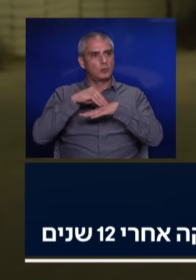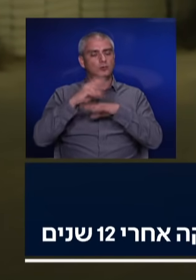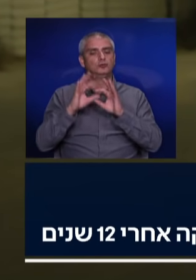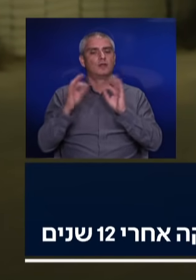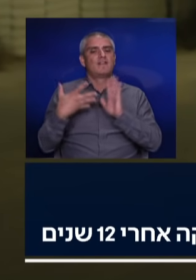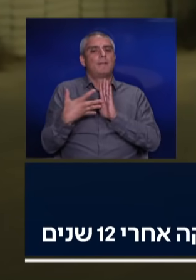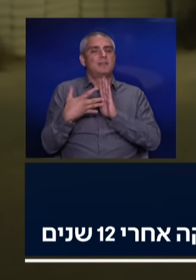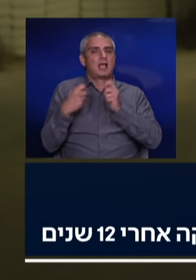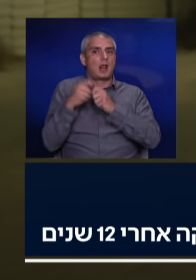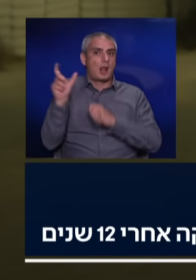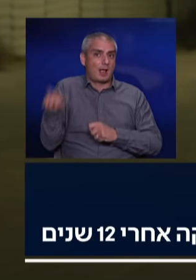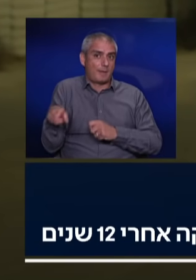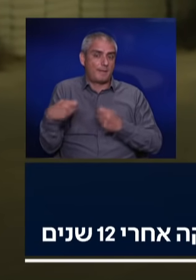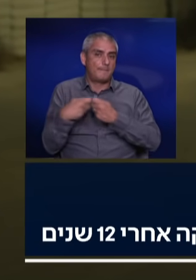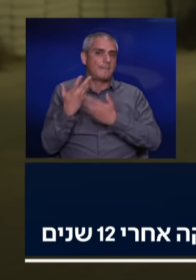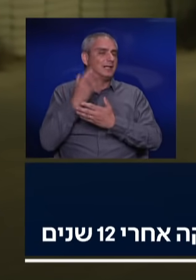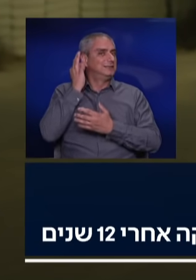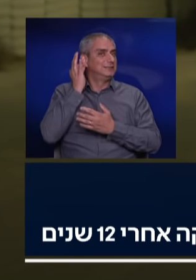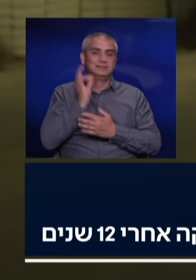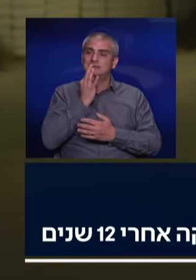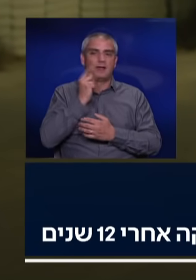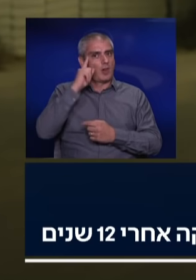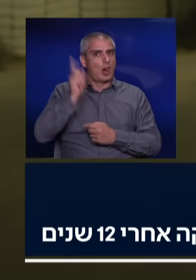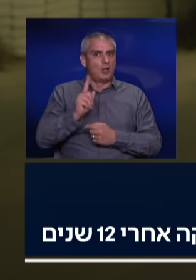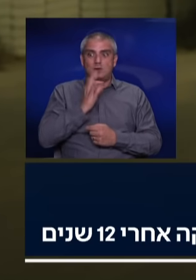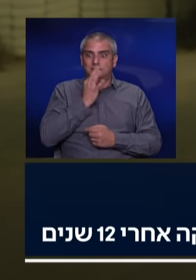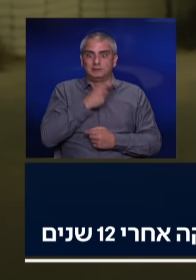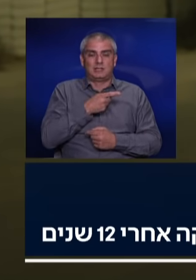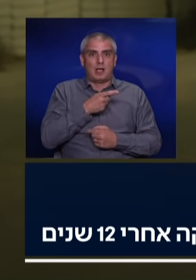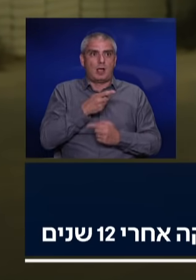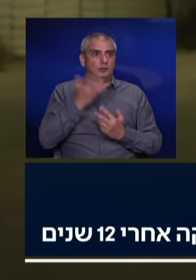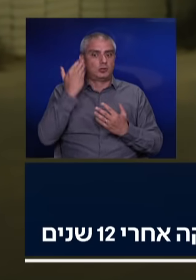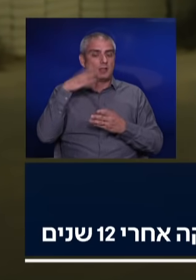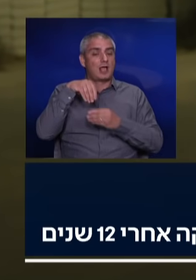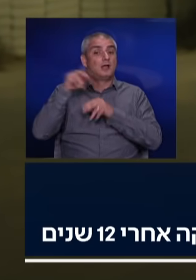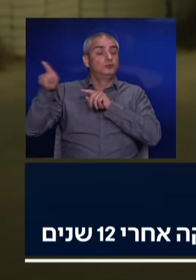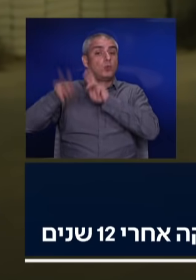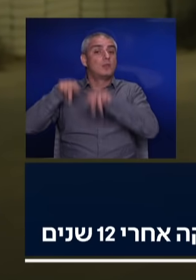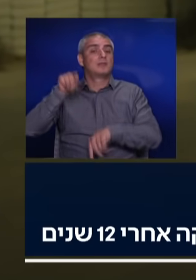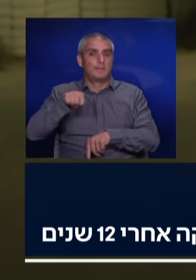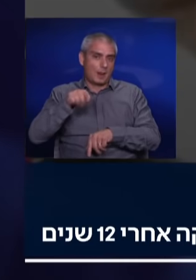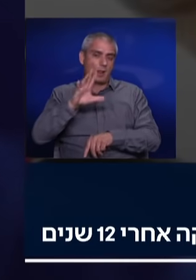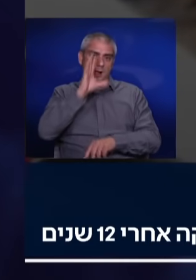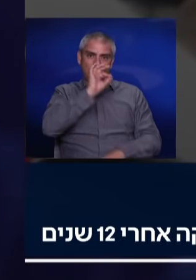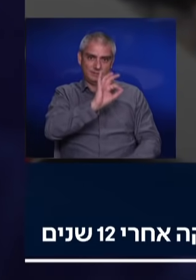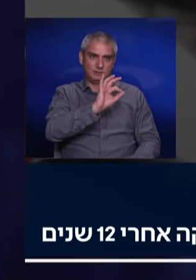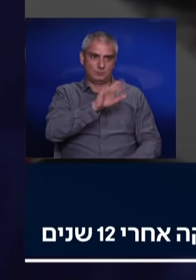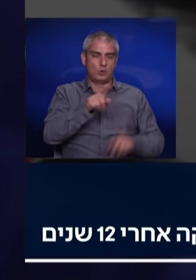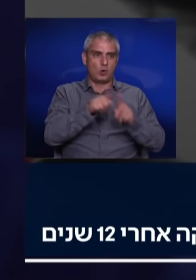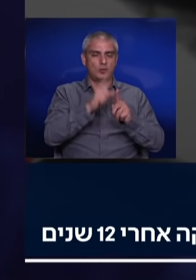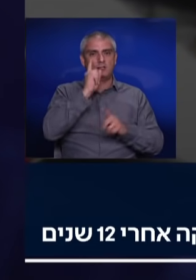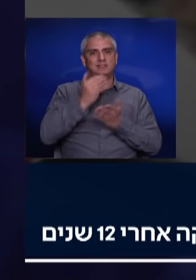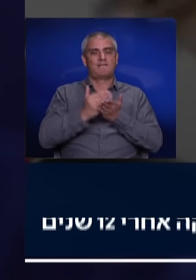בדיקה לגביו ביחס לצעירה, אבל הם לא ידעו שמדובר בצעירה שהייתה מטופלת אצלהם. כך לשיטתם, זהו אותו צו